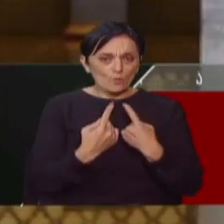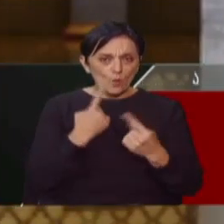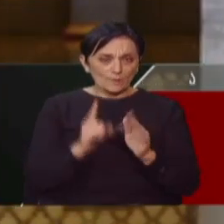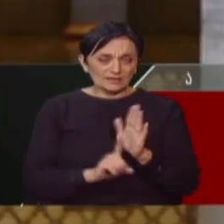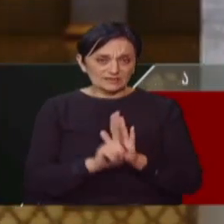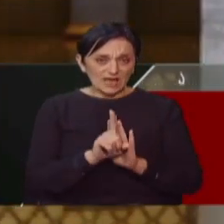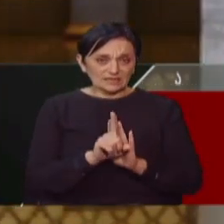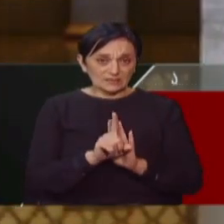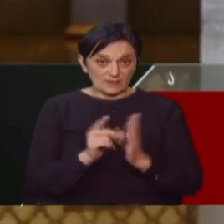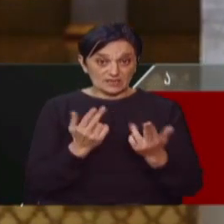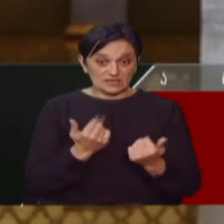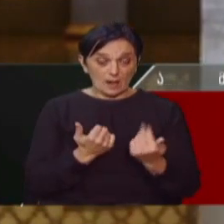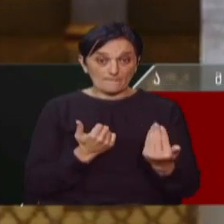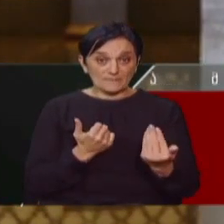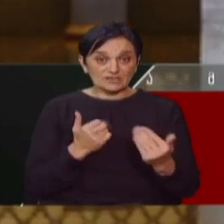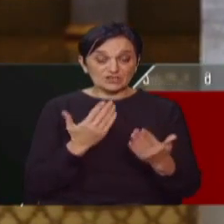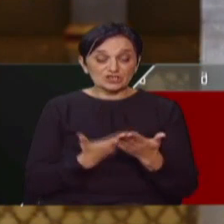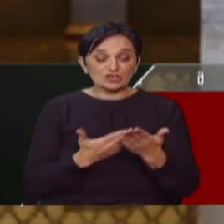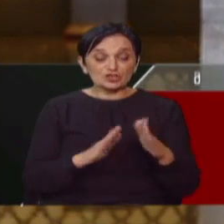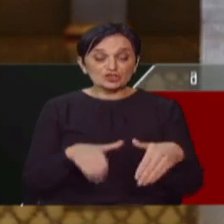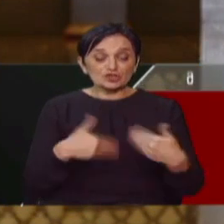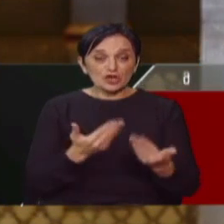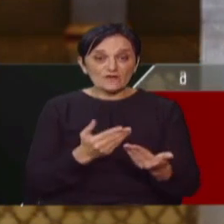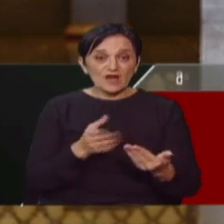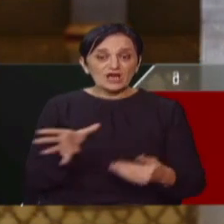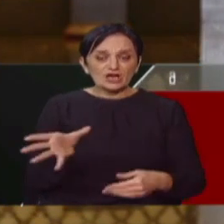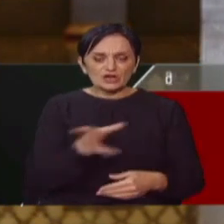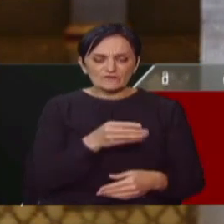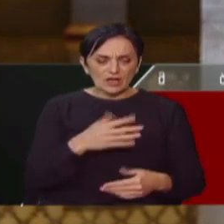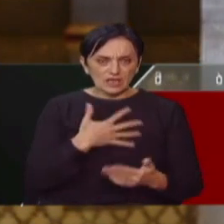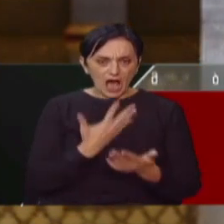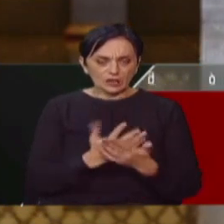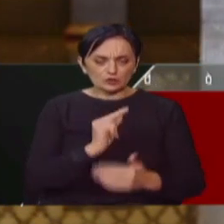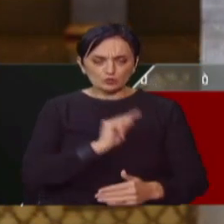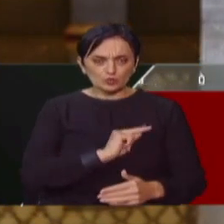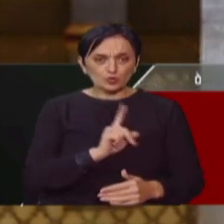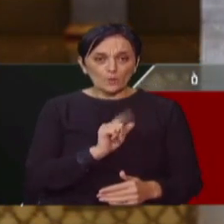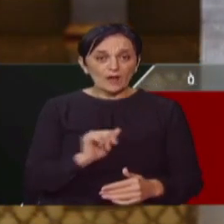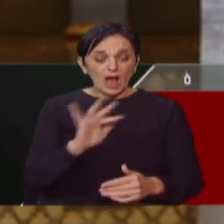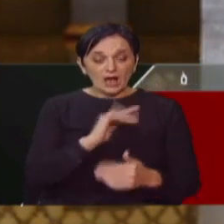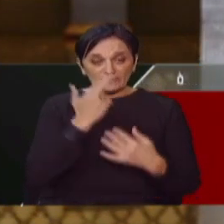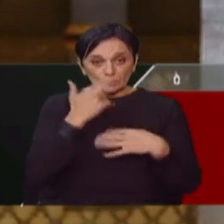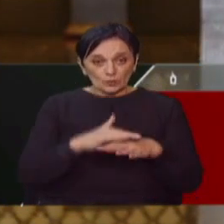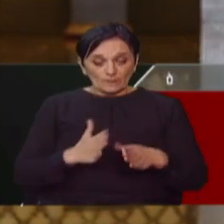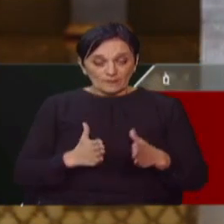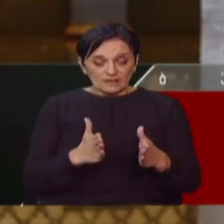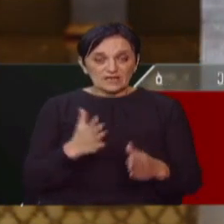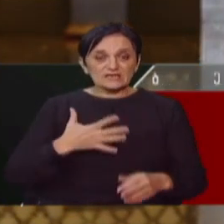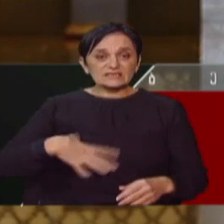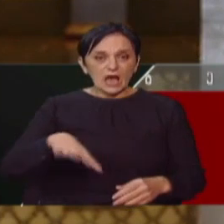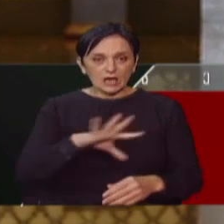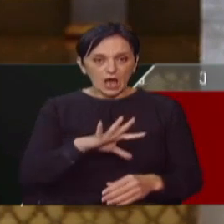მოლაპარაკებების დაწყება და მისი რჩევა არის ის, რომ ყველამ აქტიურად იმუშაოს იმისთვის, რომ ევროინტეგრაციის გზაზე